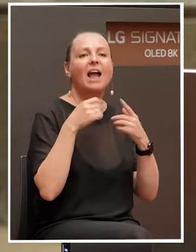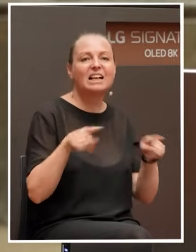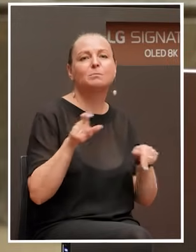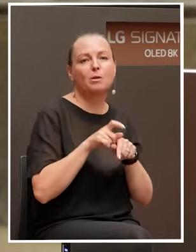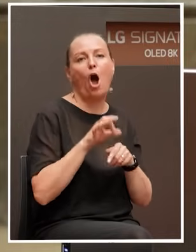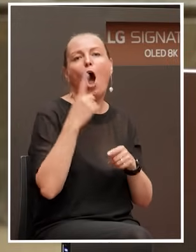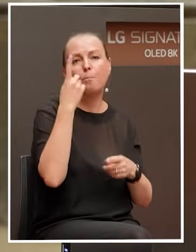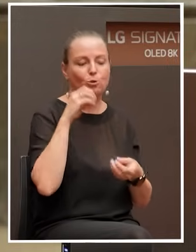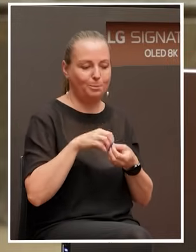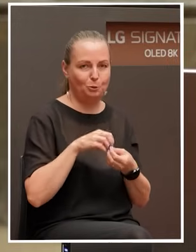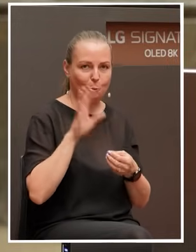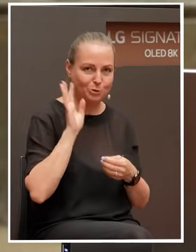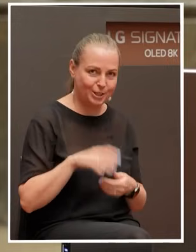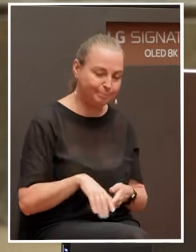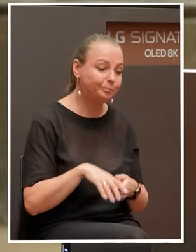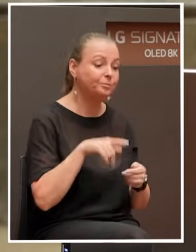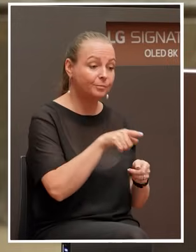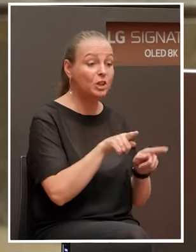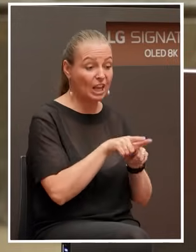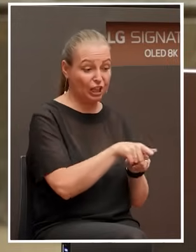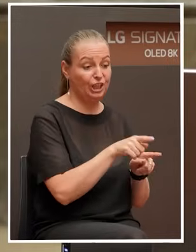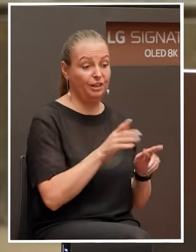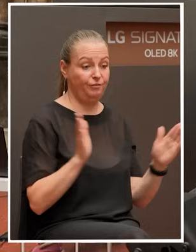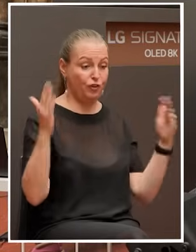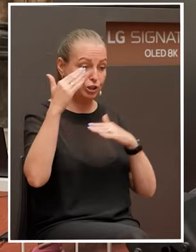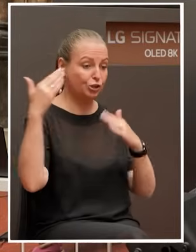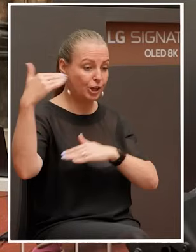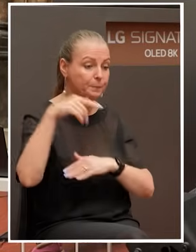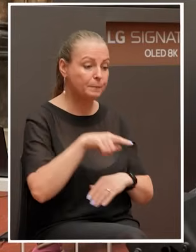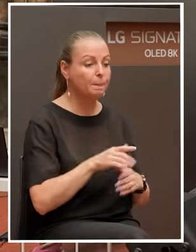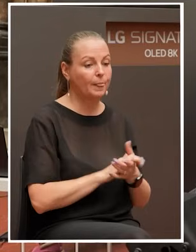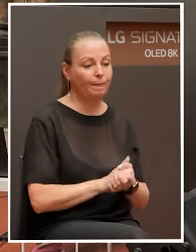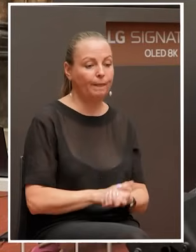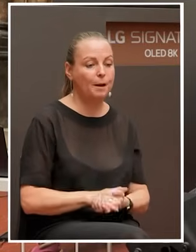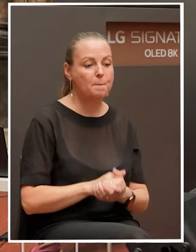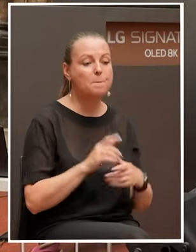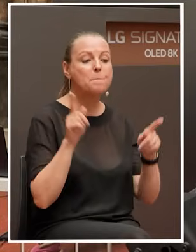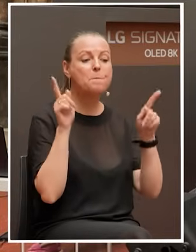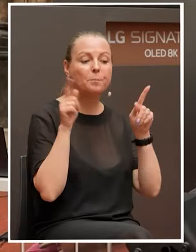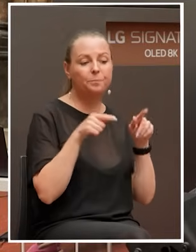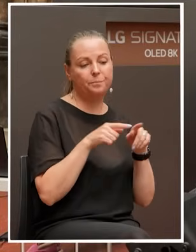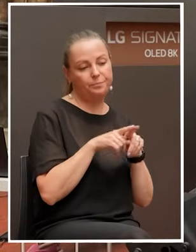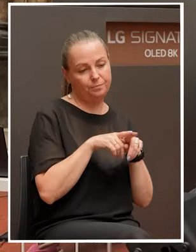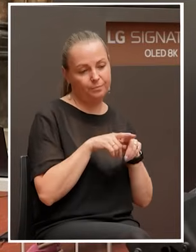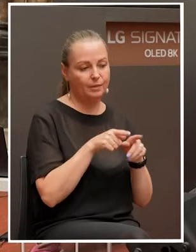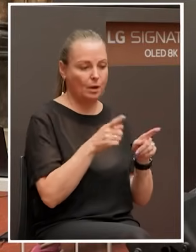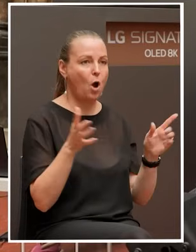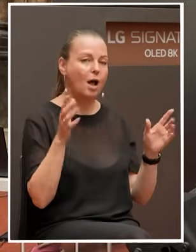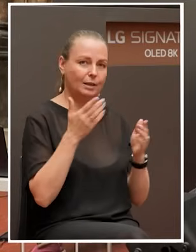Есть еще и вот такие вещи, которые интерпретаторам напоминают Мондриана, такую